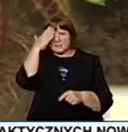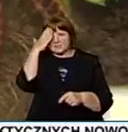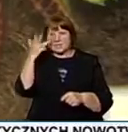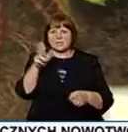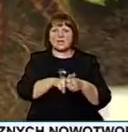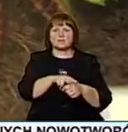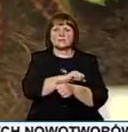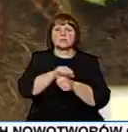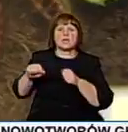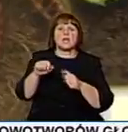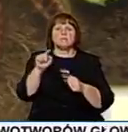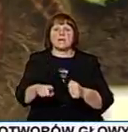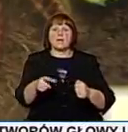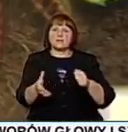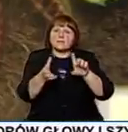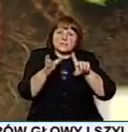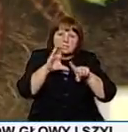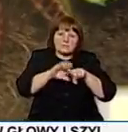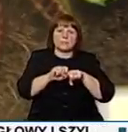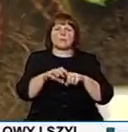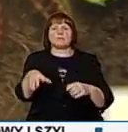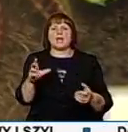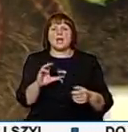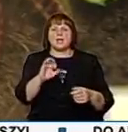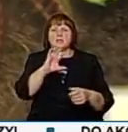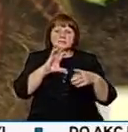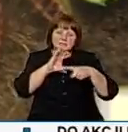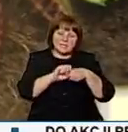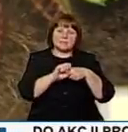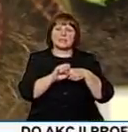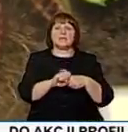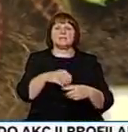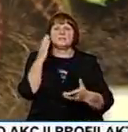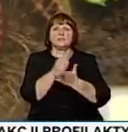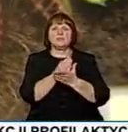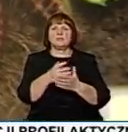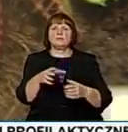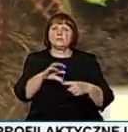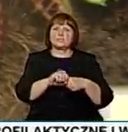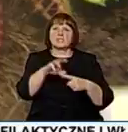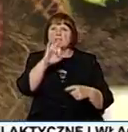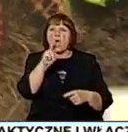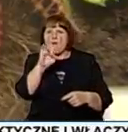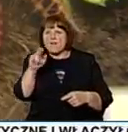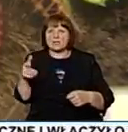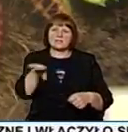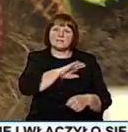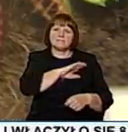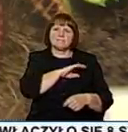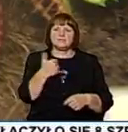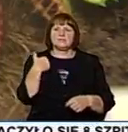właśnie taką pułapkę, która się tak bardzo obrazowo zamyka i jakby w paszczy ginie ten owad i zostaje tam po